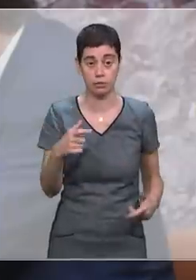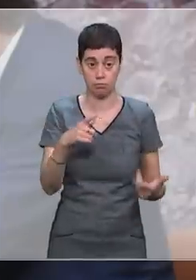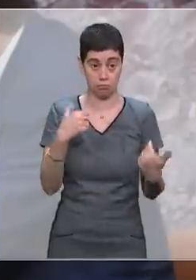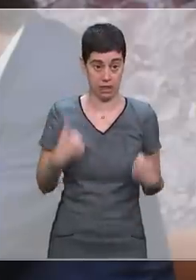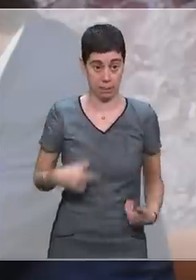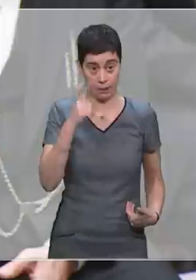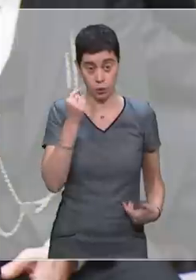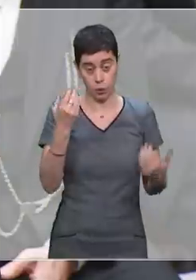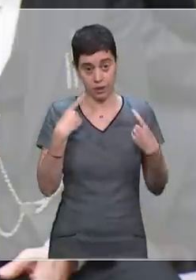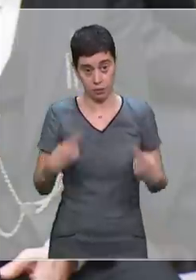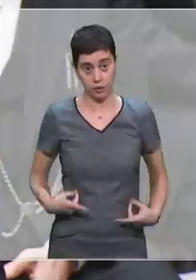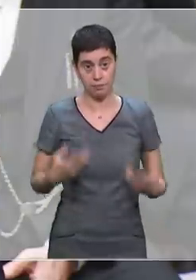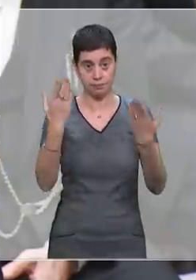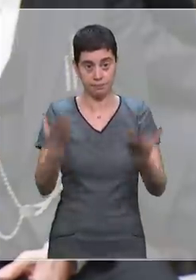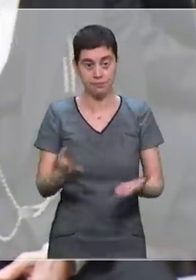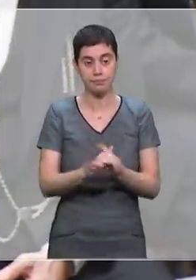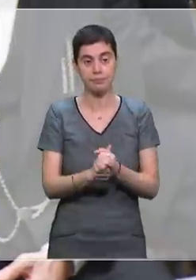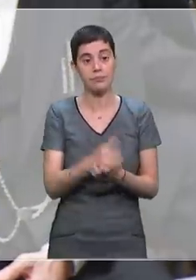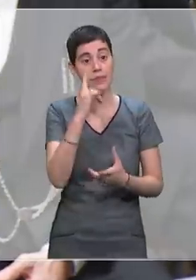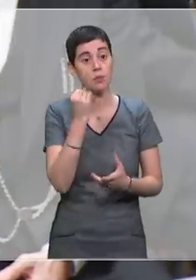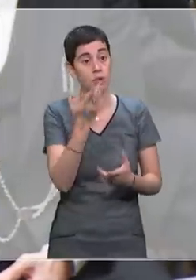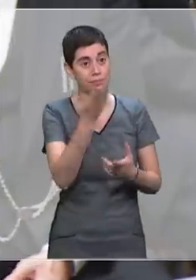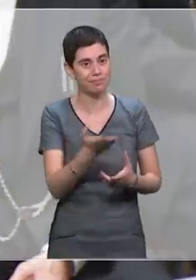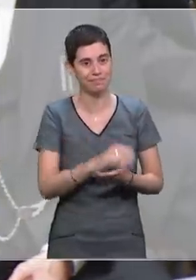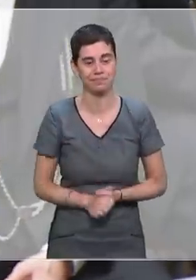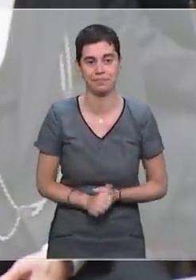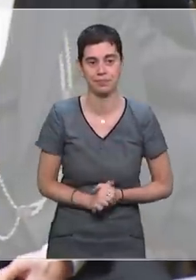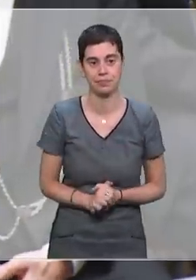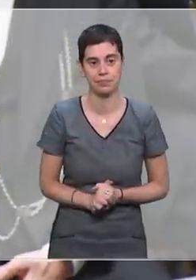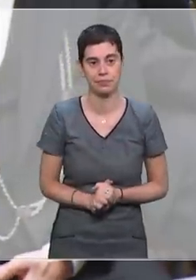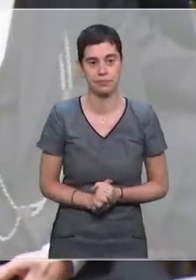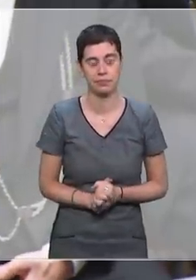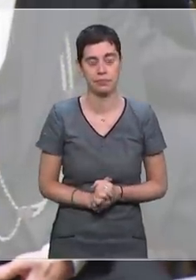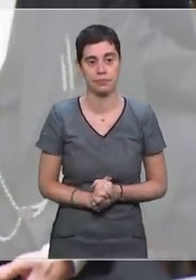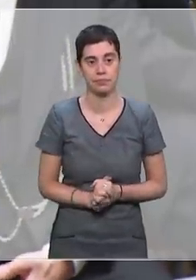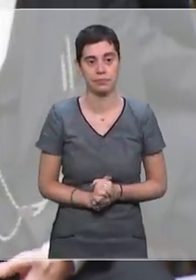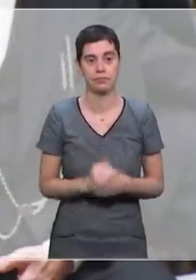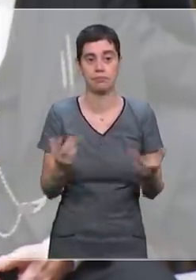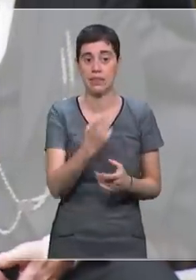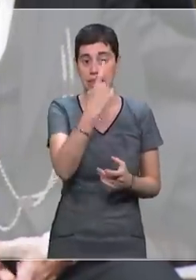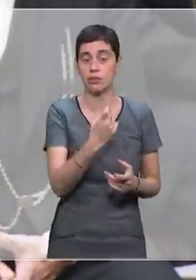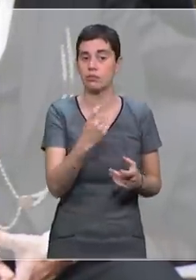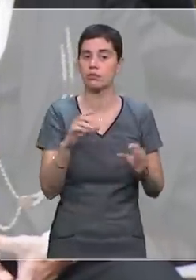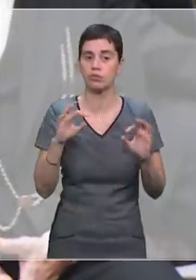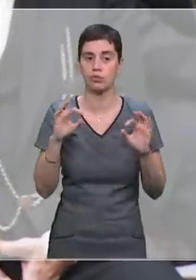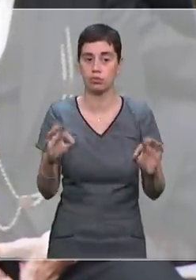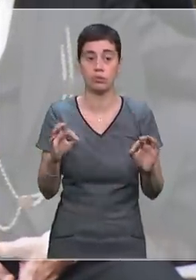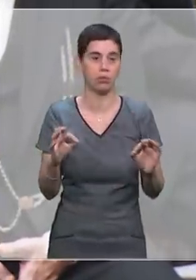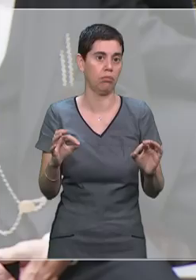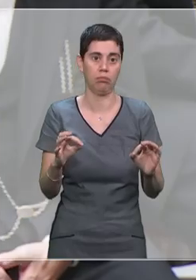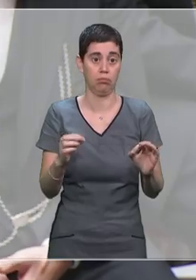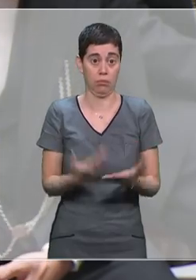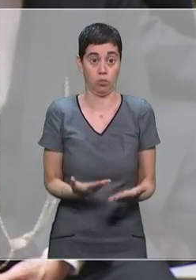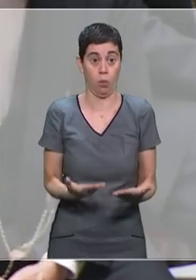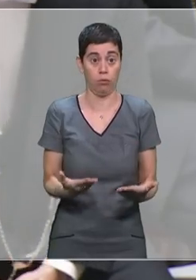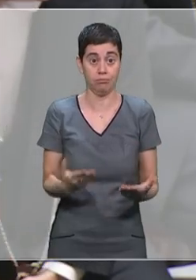députés, monsieur le député Vojetta. Votre question est particulièrement d'actualité puisque